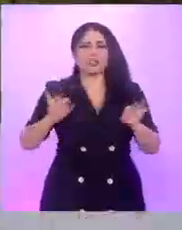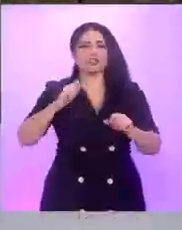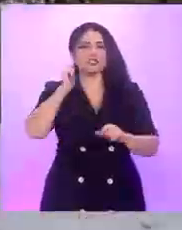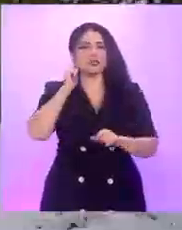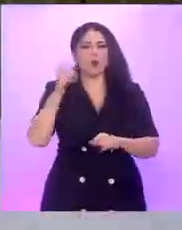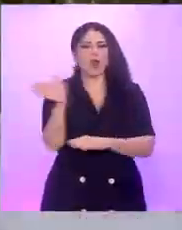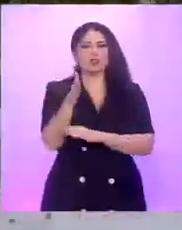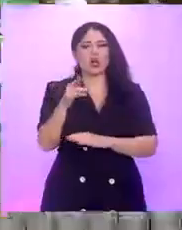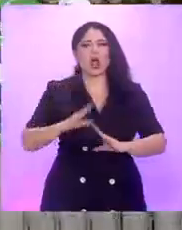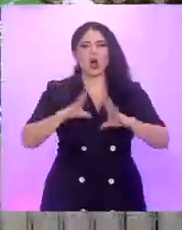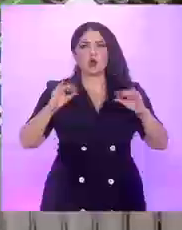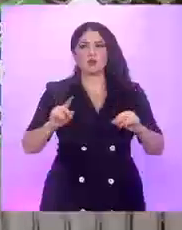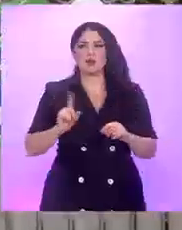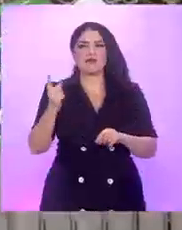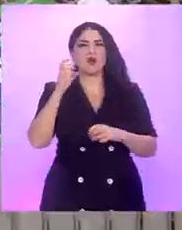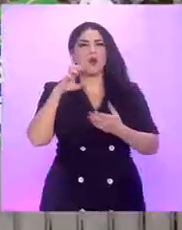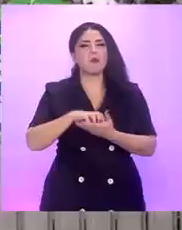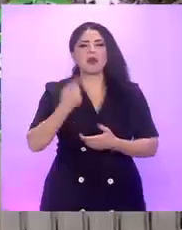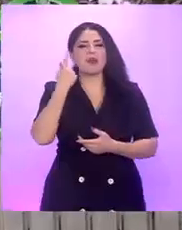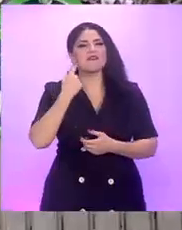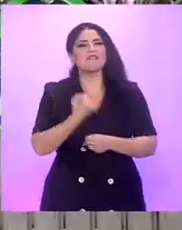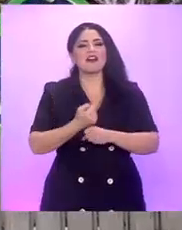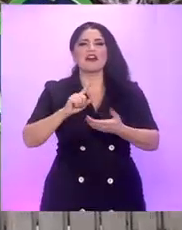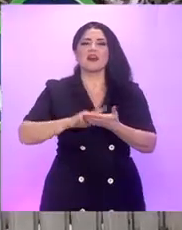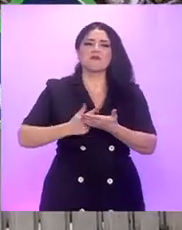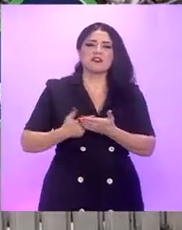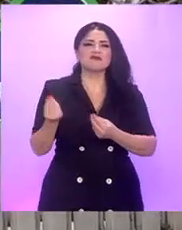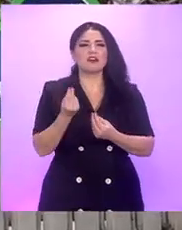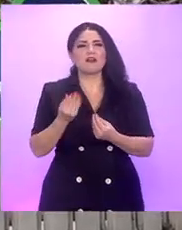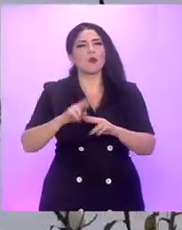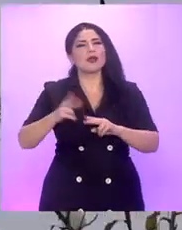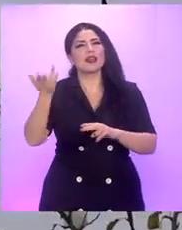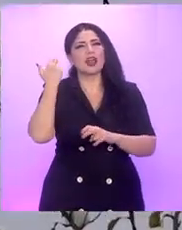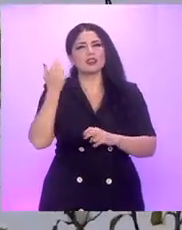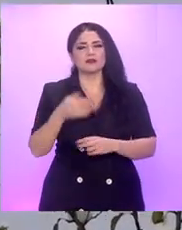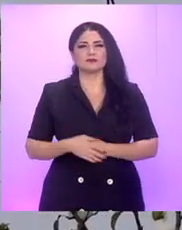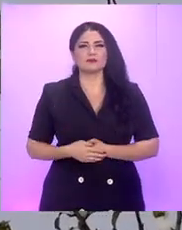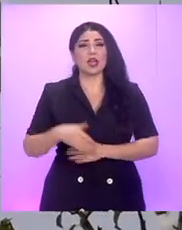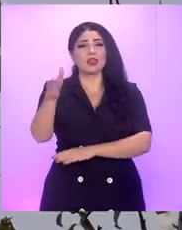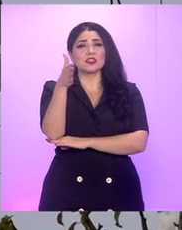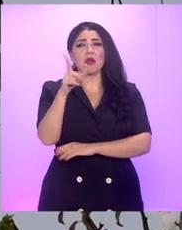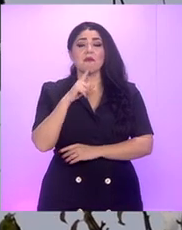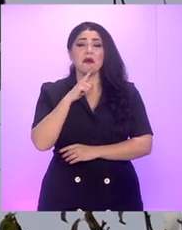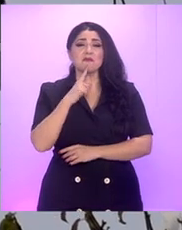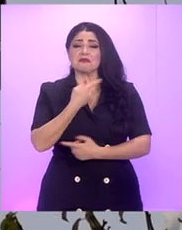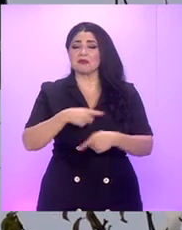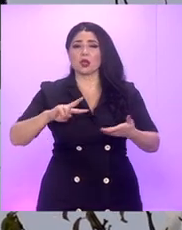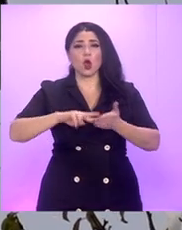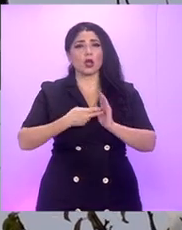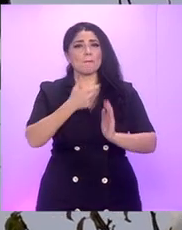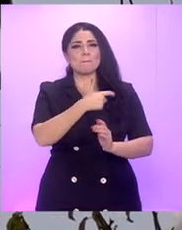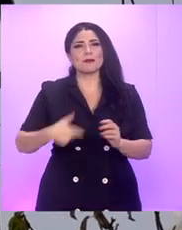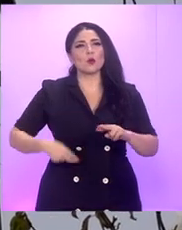nu au mai avut de gratar si nici cheflii haiosi in peisaj tricolorul de la ferestre Parcă a fost mai putin organizat de